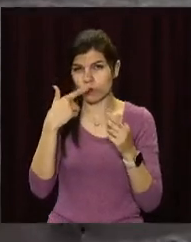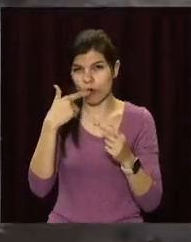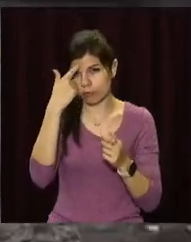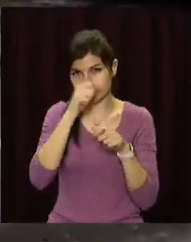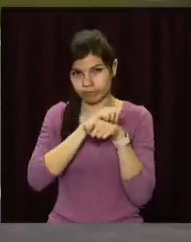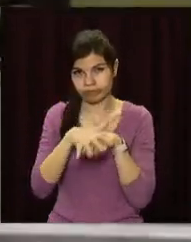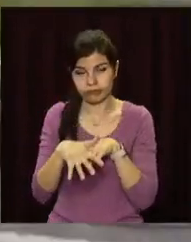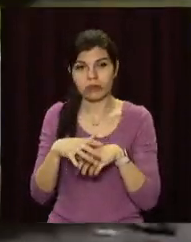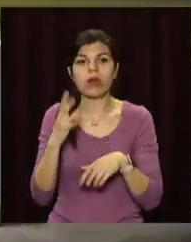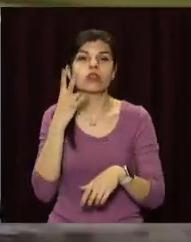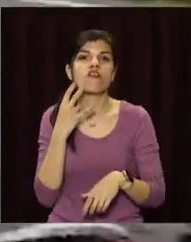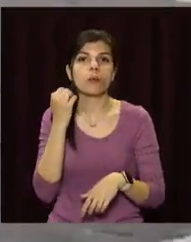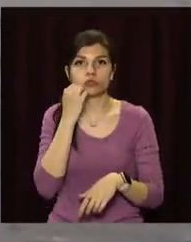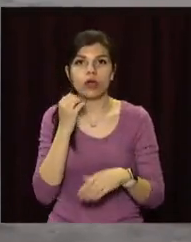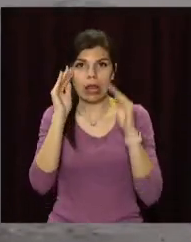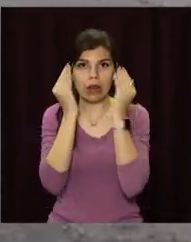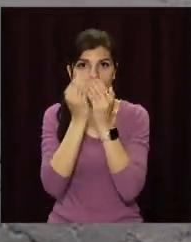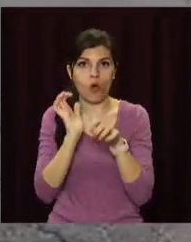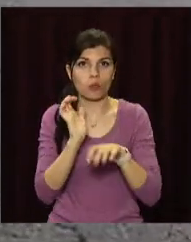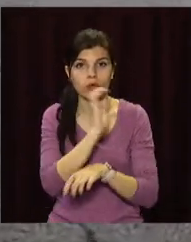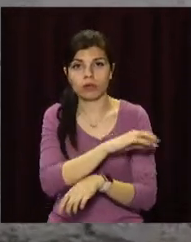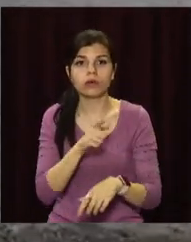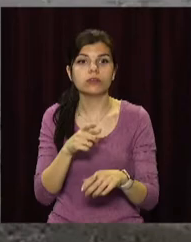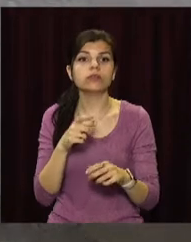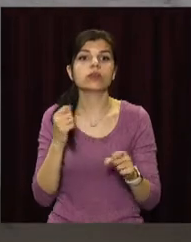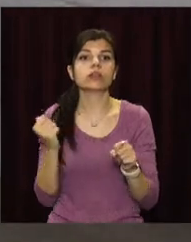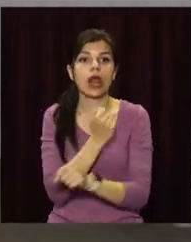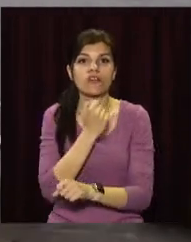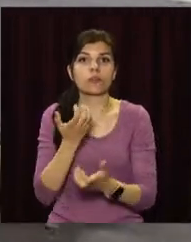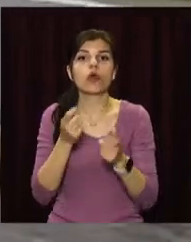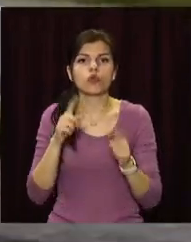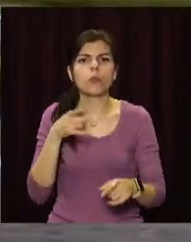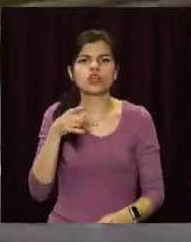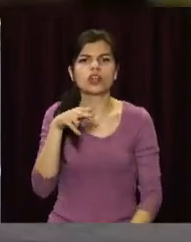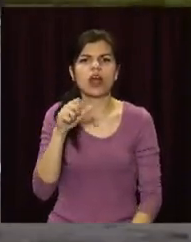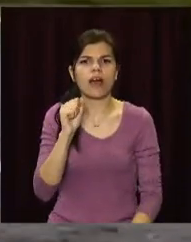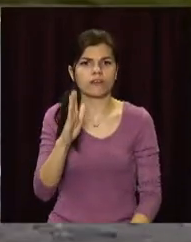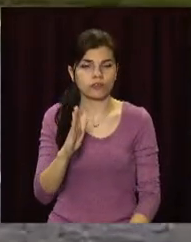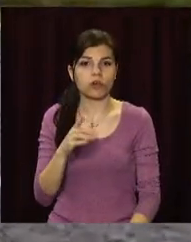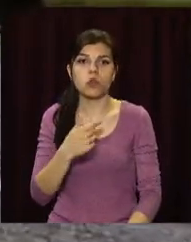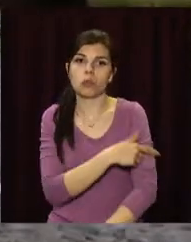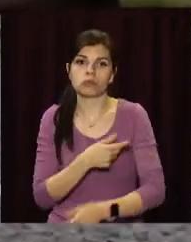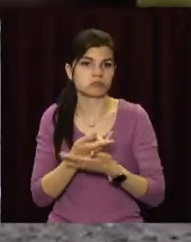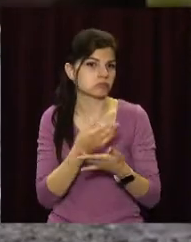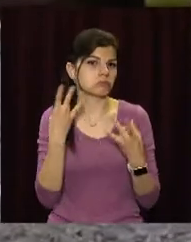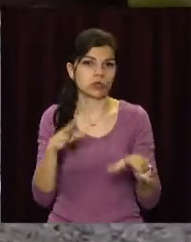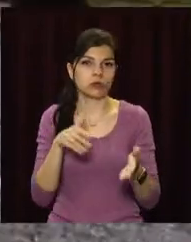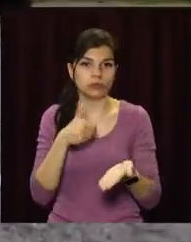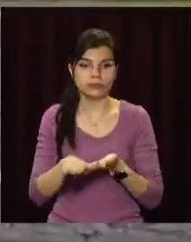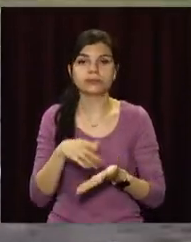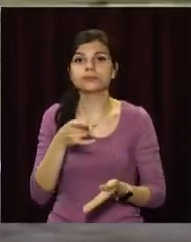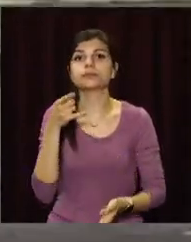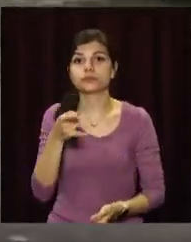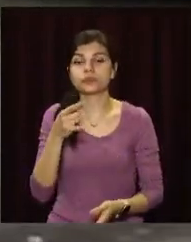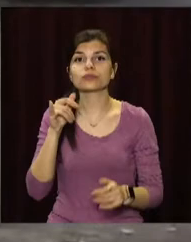до реанімації Новомосковської лікарні. Отримав травми і водій автомобіля ДАВ. Втім, від госпіталізації відмовився. Пасажири